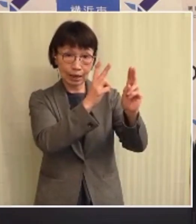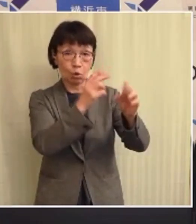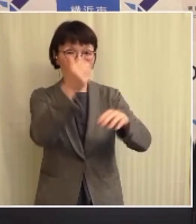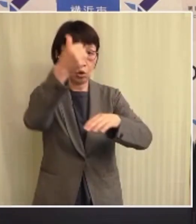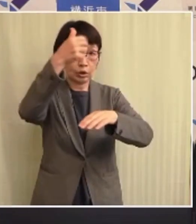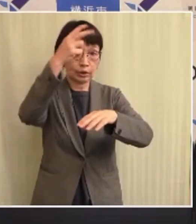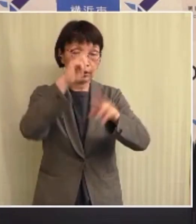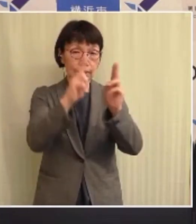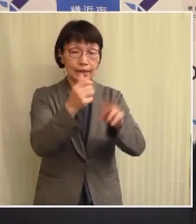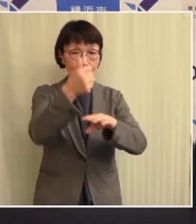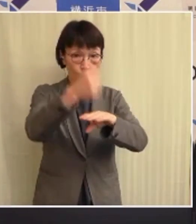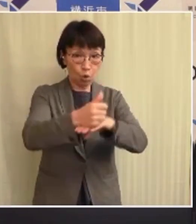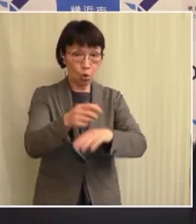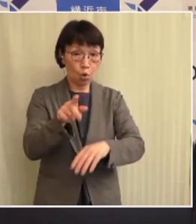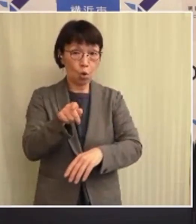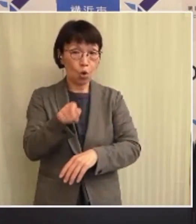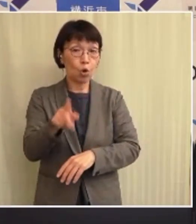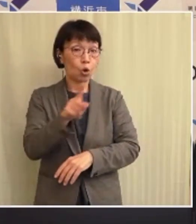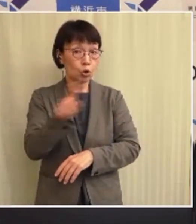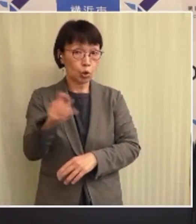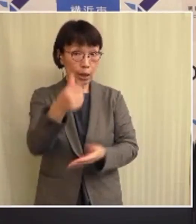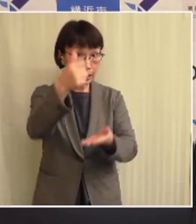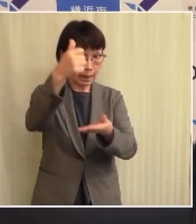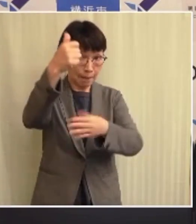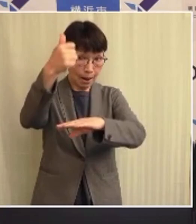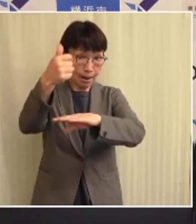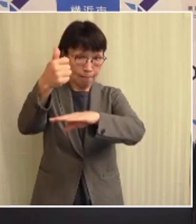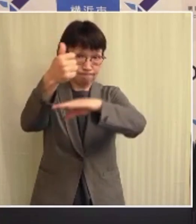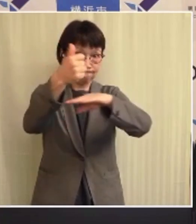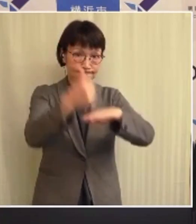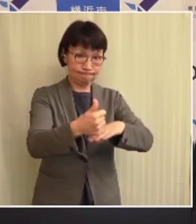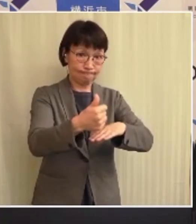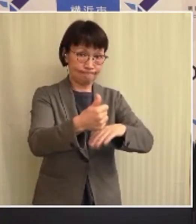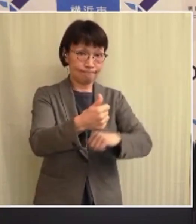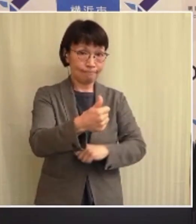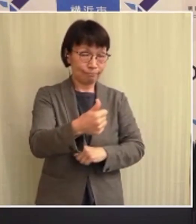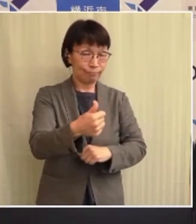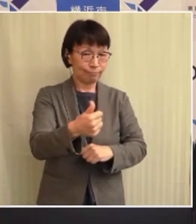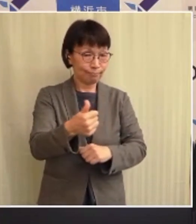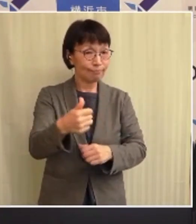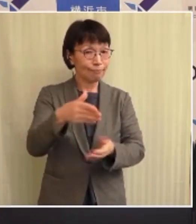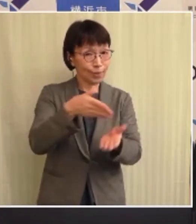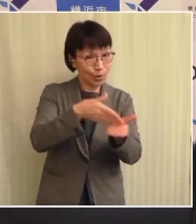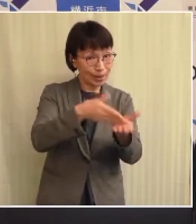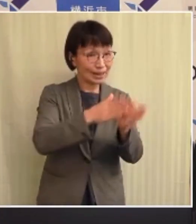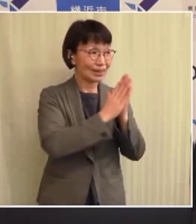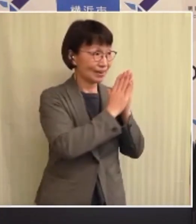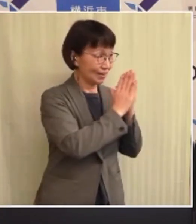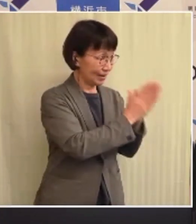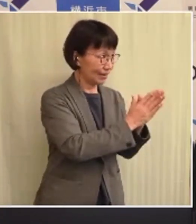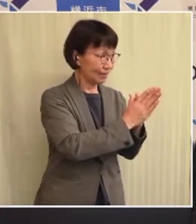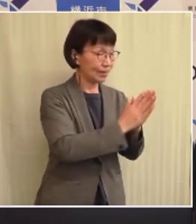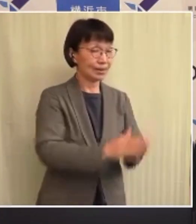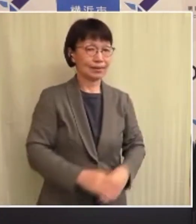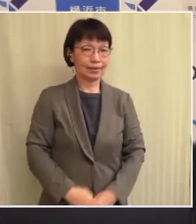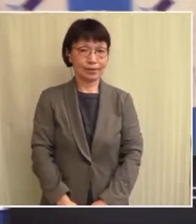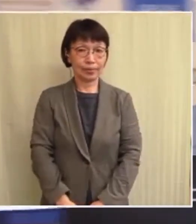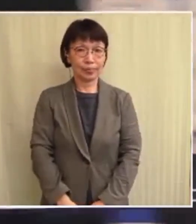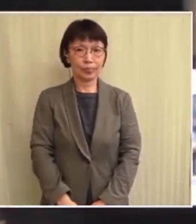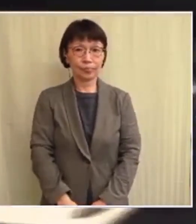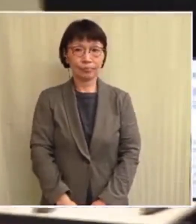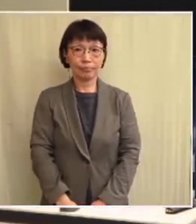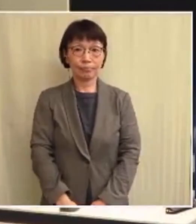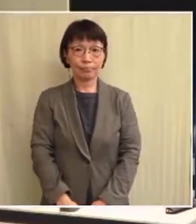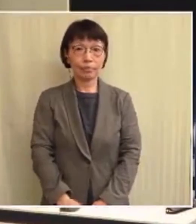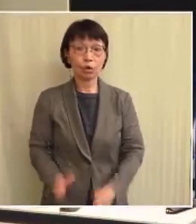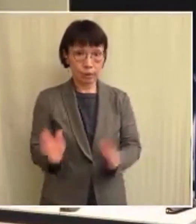長である曽我清隆様にお越しをいただいておりますので、お話をいただければと思います。曽我様、よろしくお願いいたします。